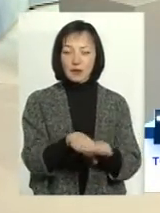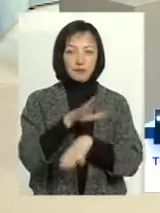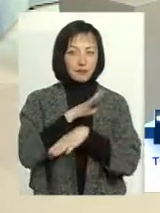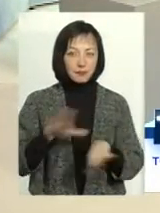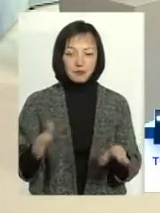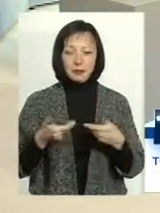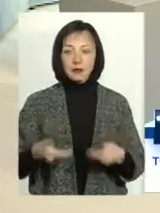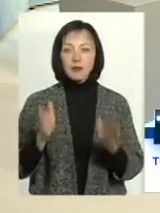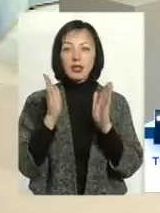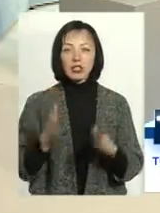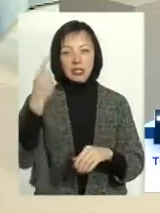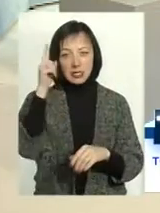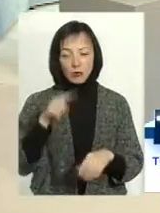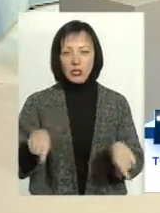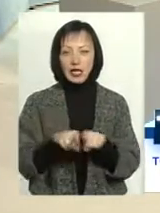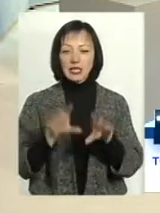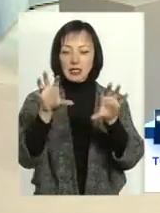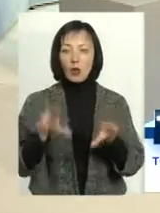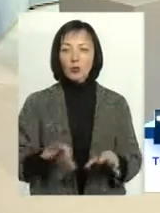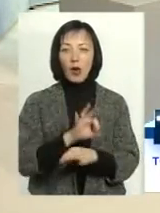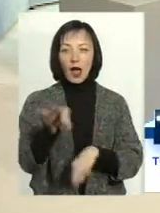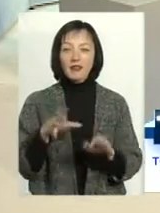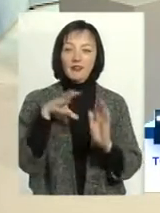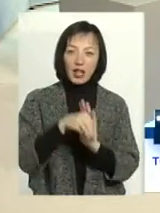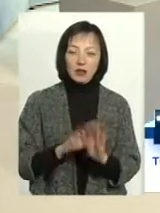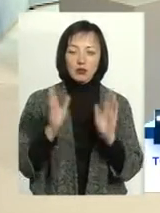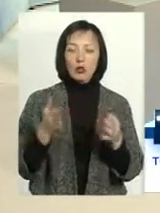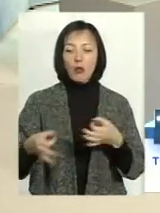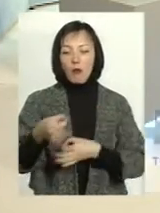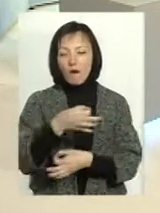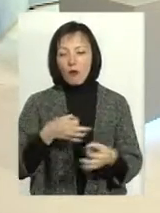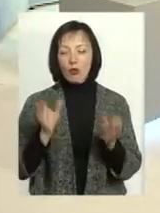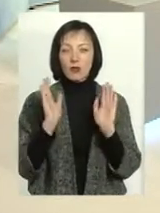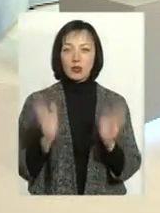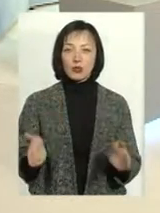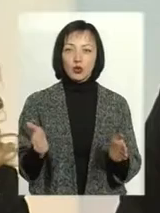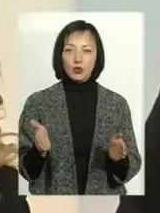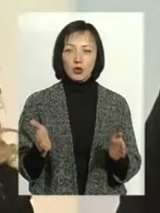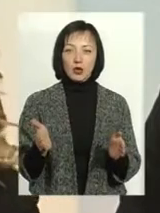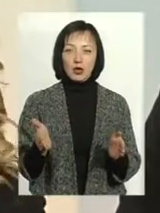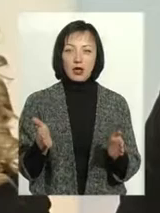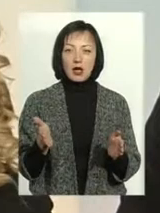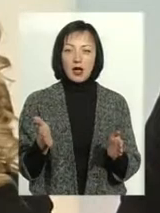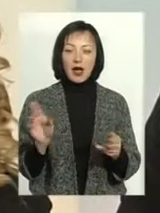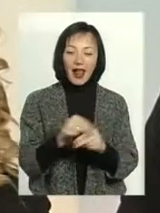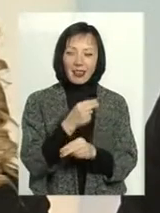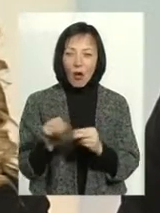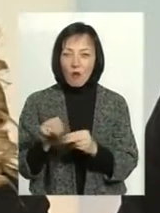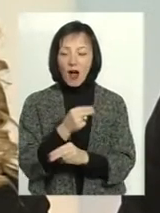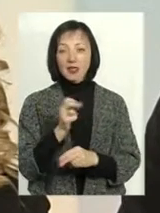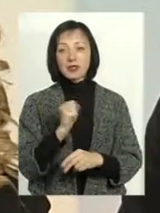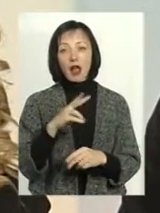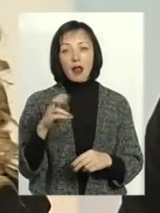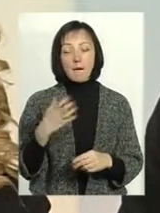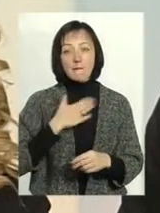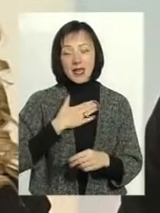лише знаємо, що такі законопроекти внесені, вони будуть обговорюватися, вони будуть редагуватися, але мені